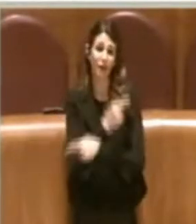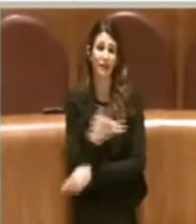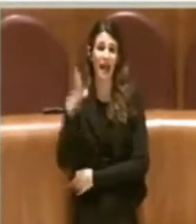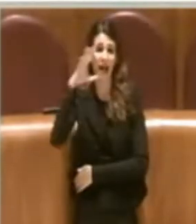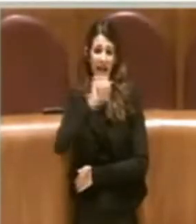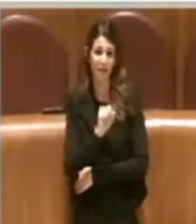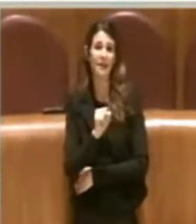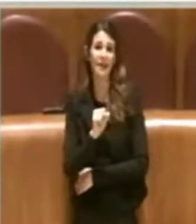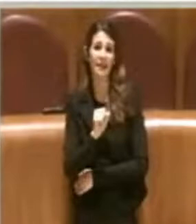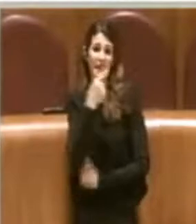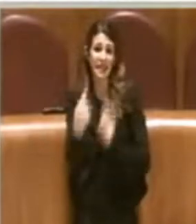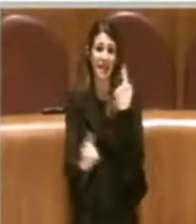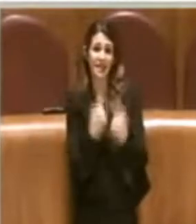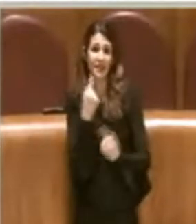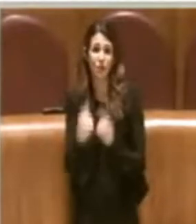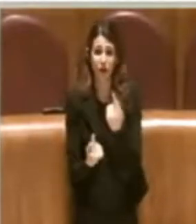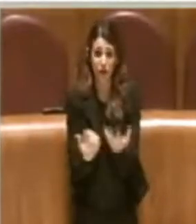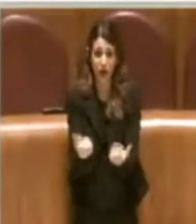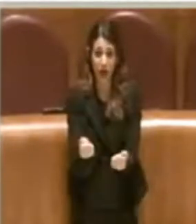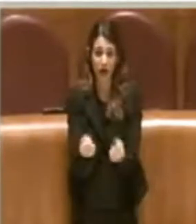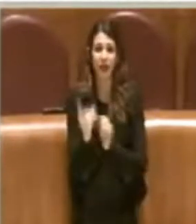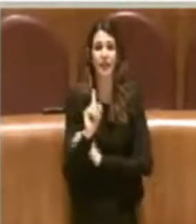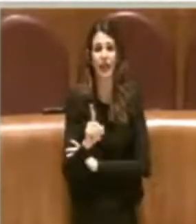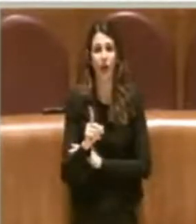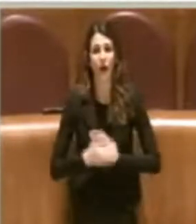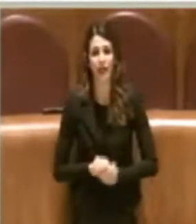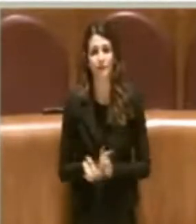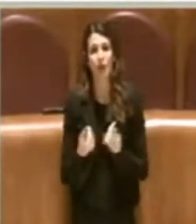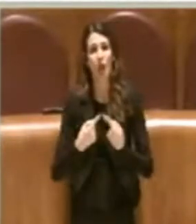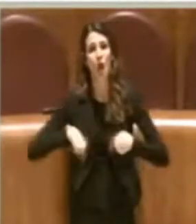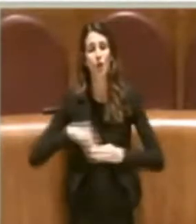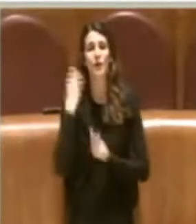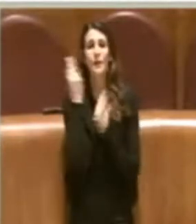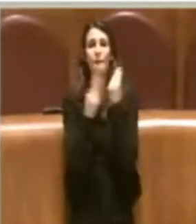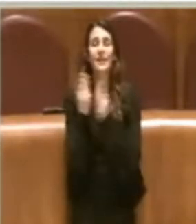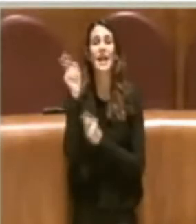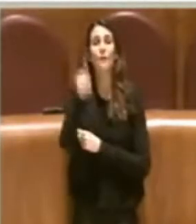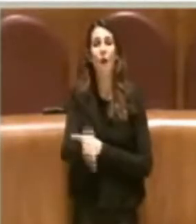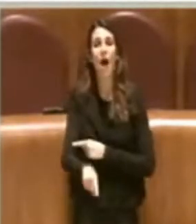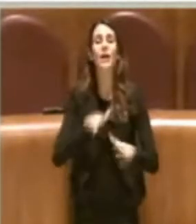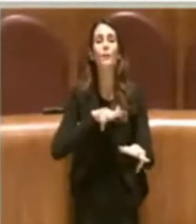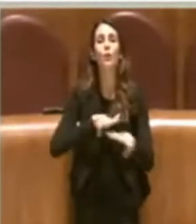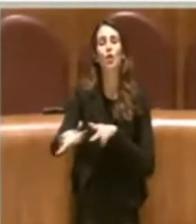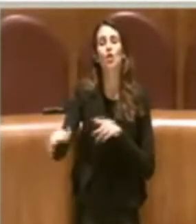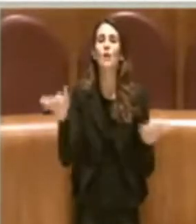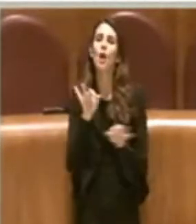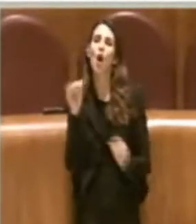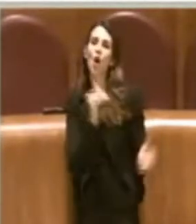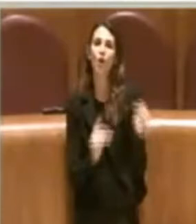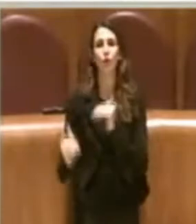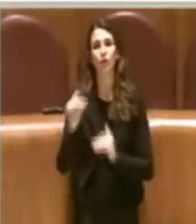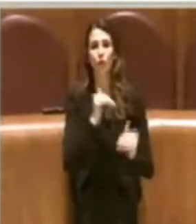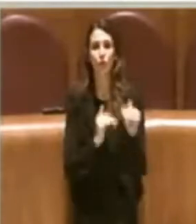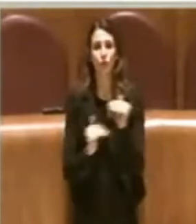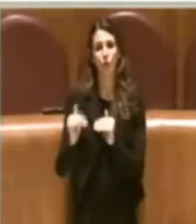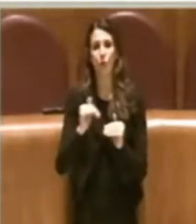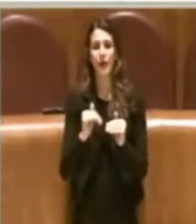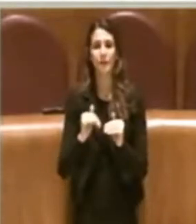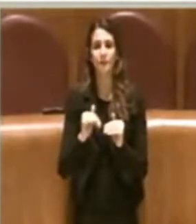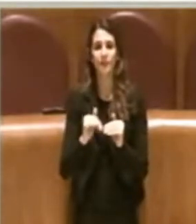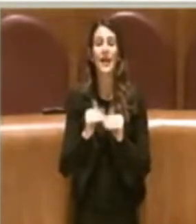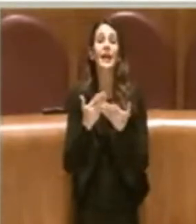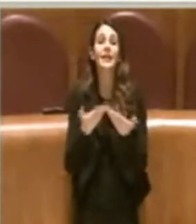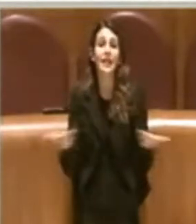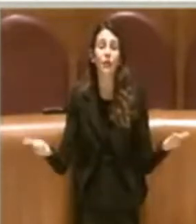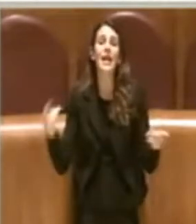le cose, perché noi crediamo che in quest'ottica anche i municipi e le strutture territoriali debbano quindi poter